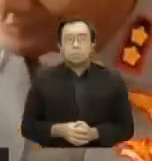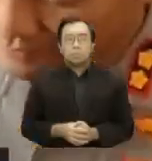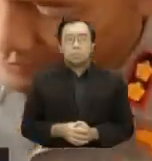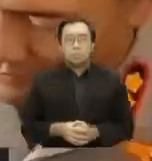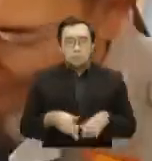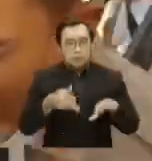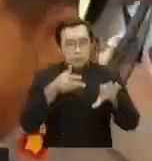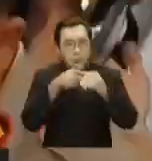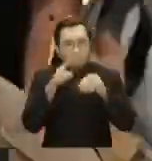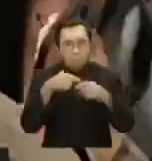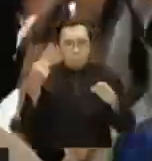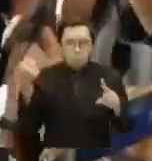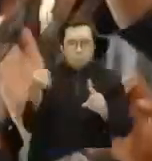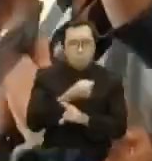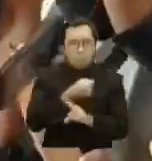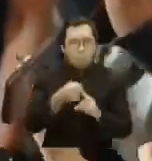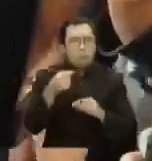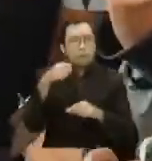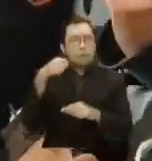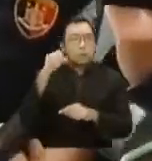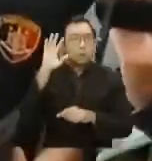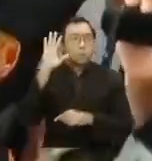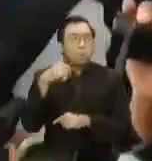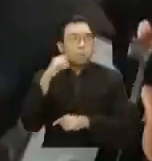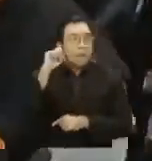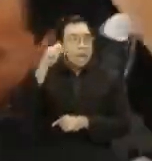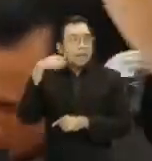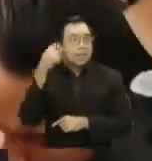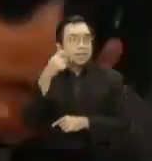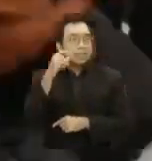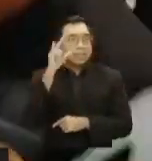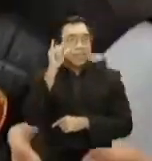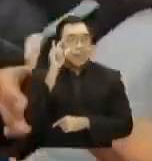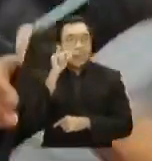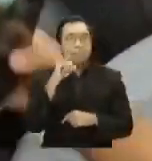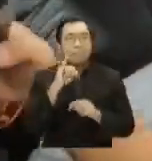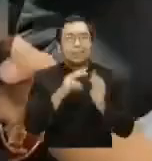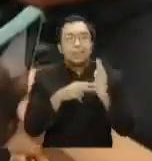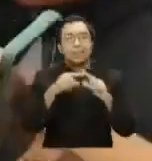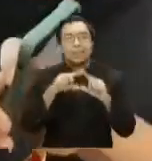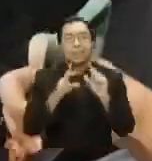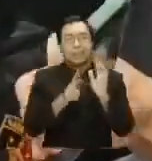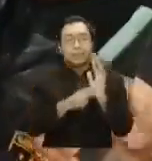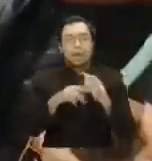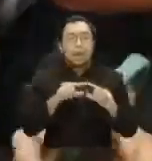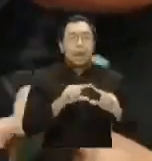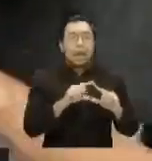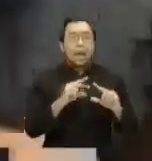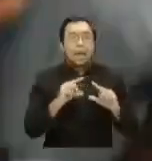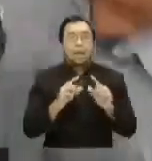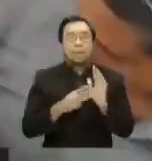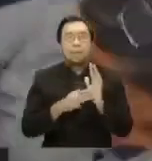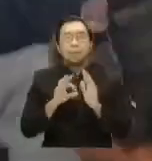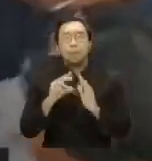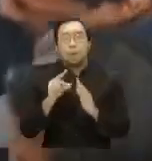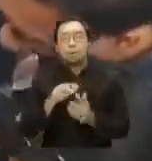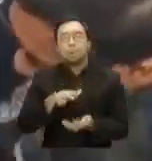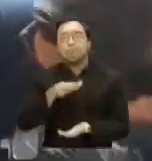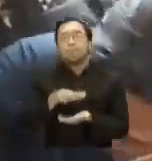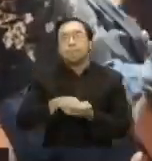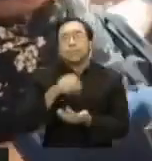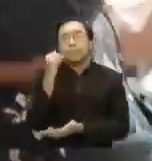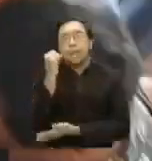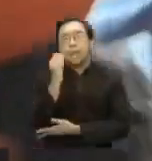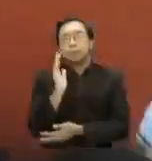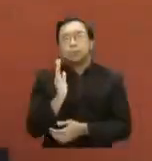Mereka melakukan KDRT, suami selebgram Intan Nabila Armor Toreador ditetapkan menjadi